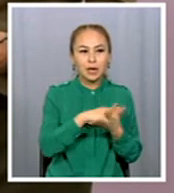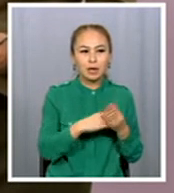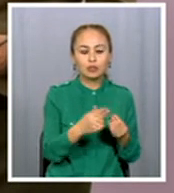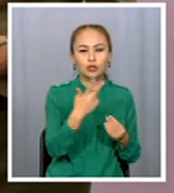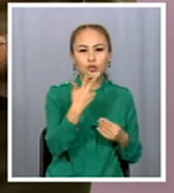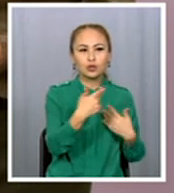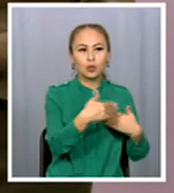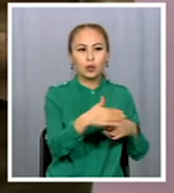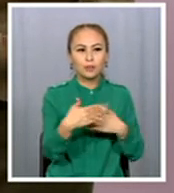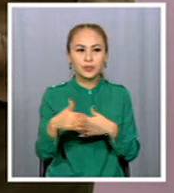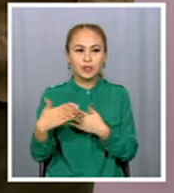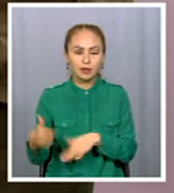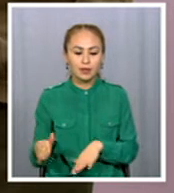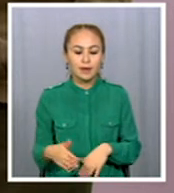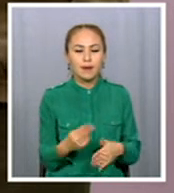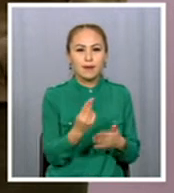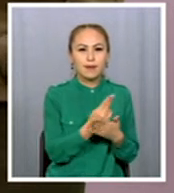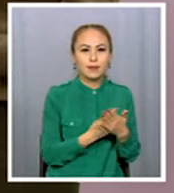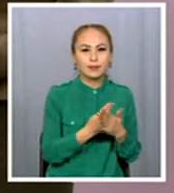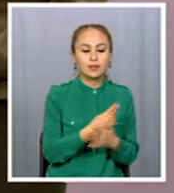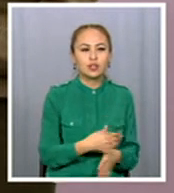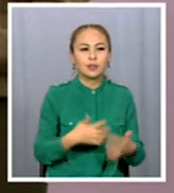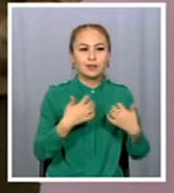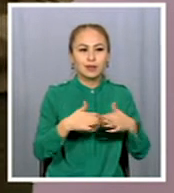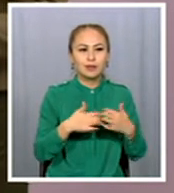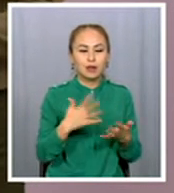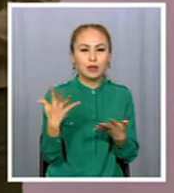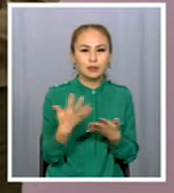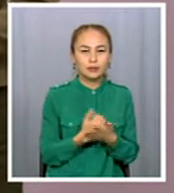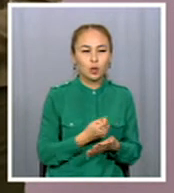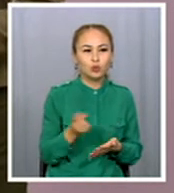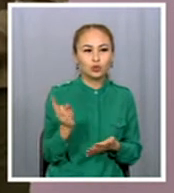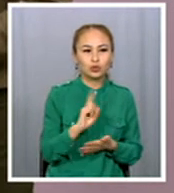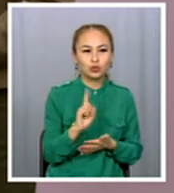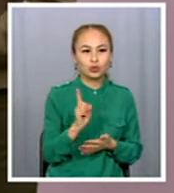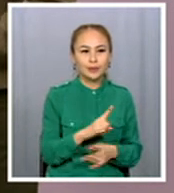қораптағы қарындаштар санын анықтау үшін